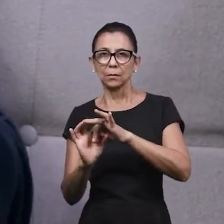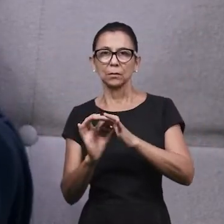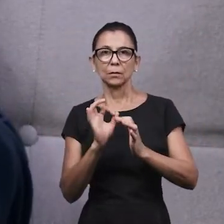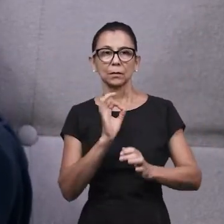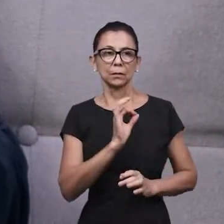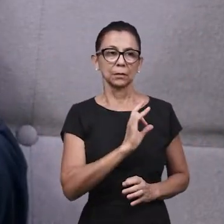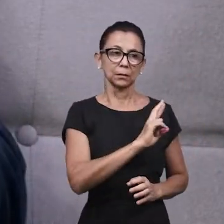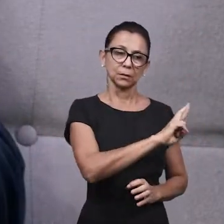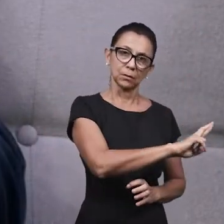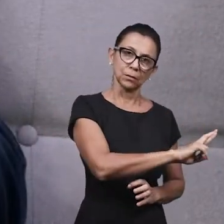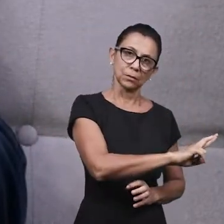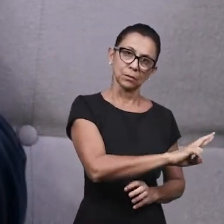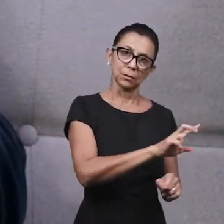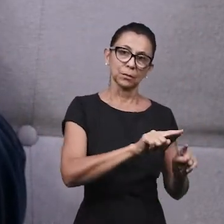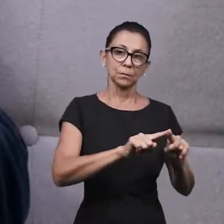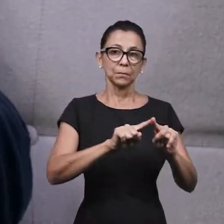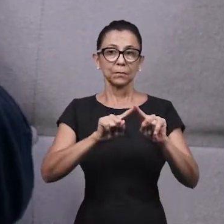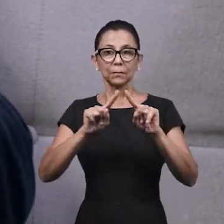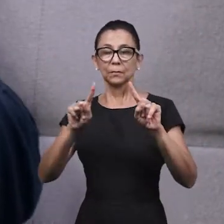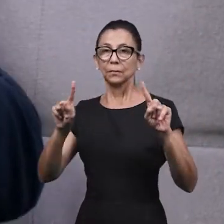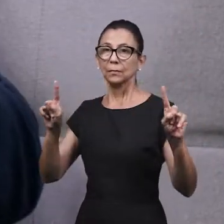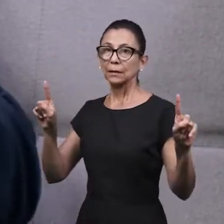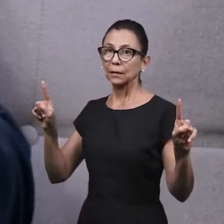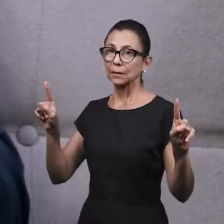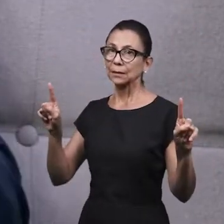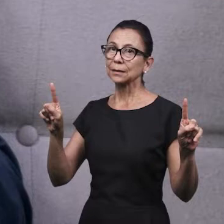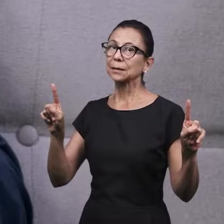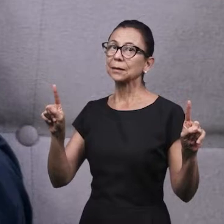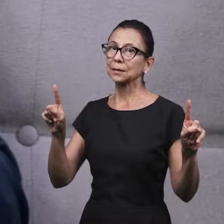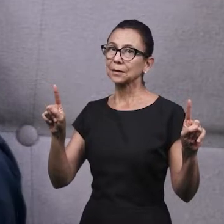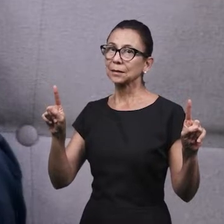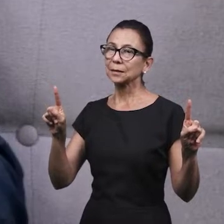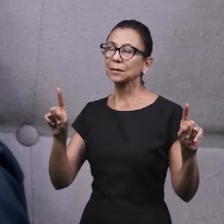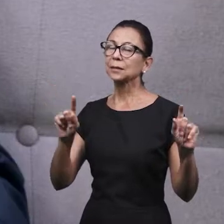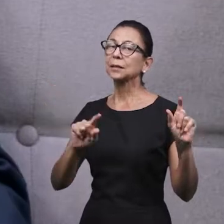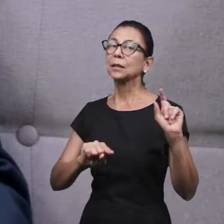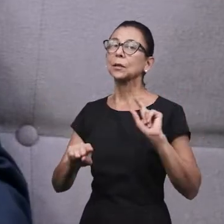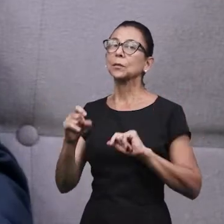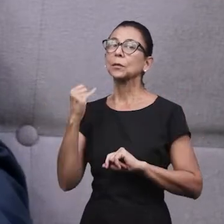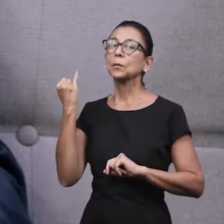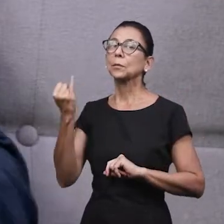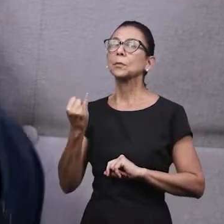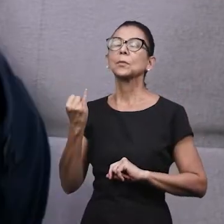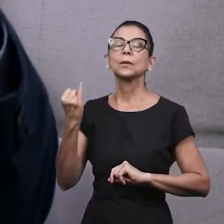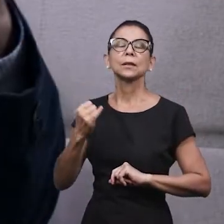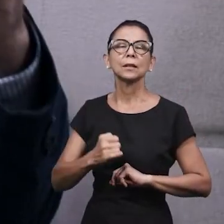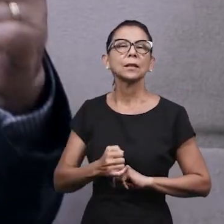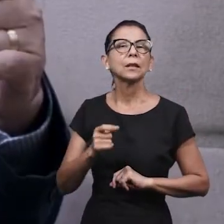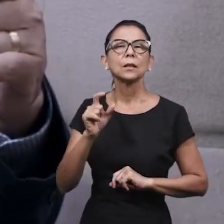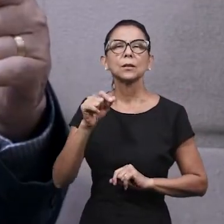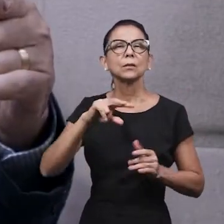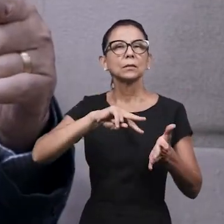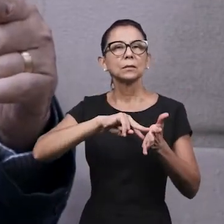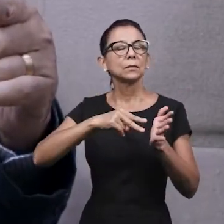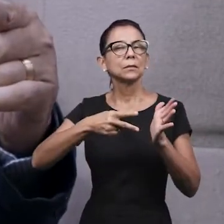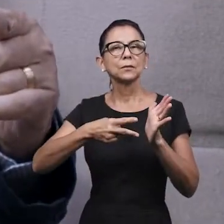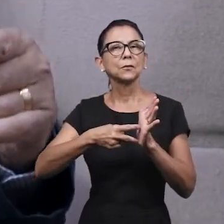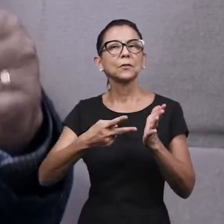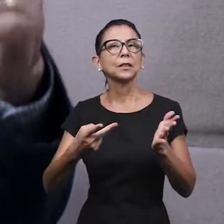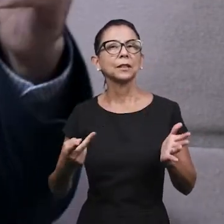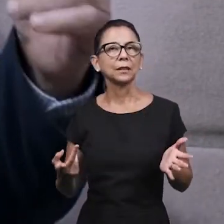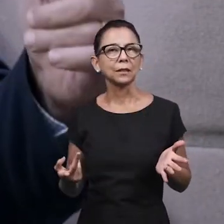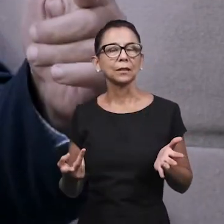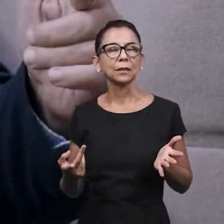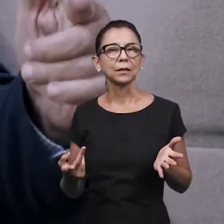mais beaucoup plus important est le fait que l'homme sache quel est le sens prophétique de